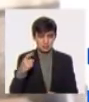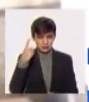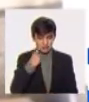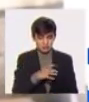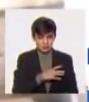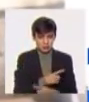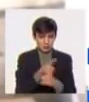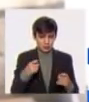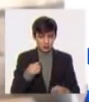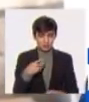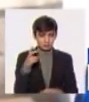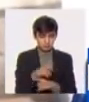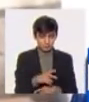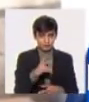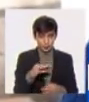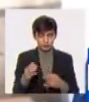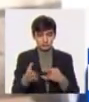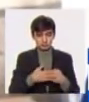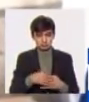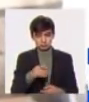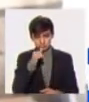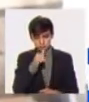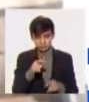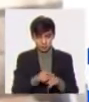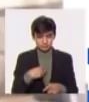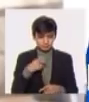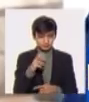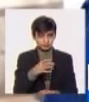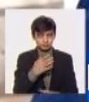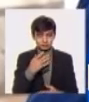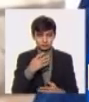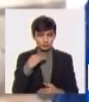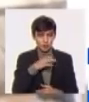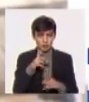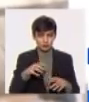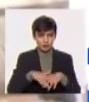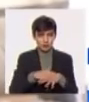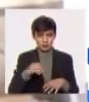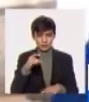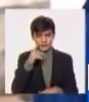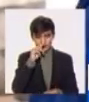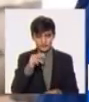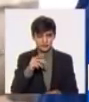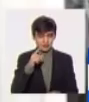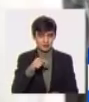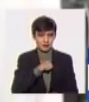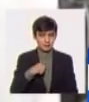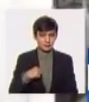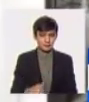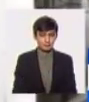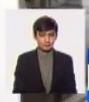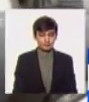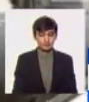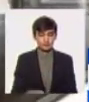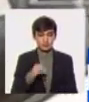Сообщение разослали, мы пришли. Они нам даже двери не открыли. В том, что столько людей собрались в одном месте, они виноваты. Как